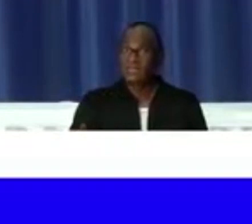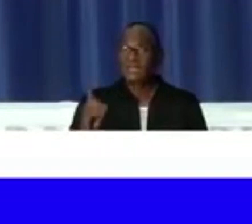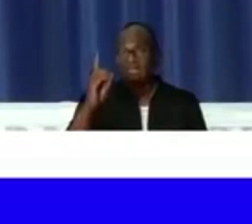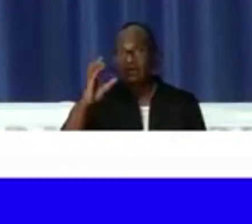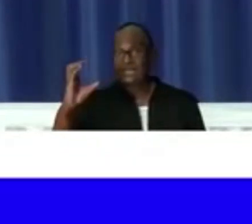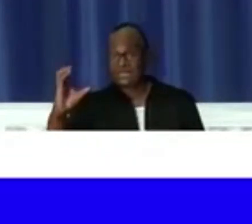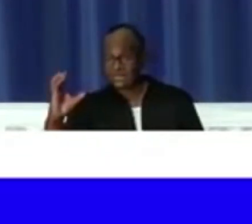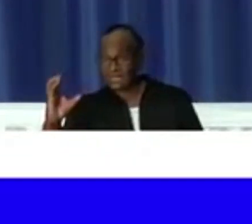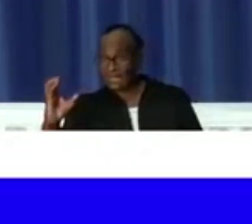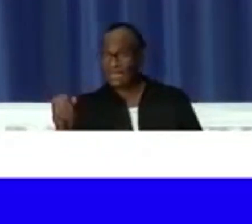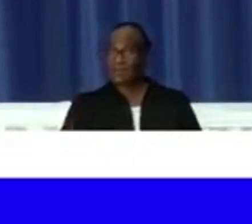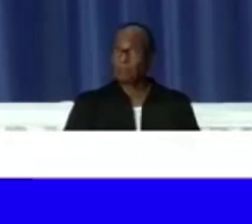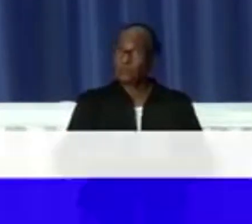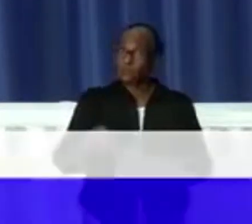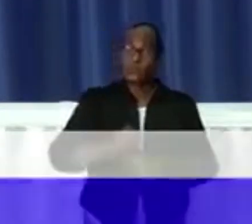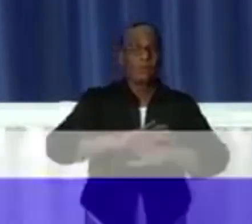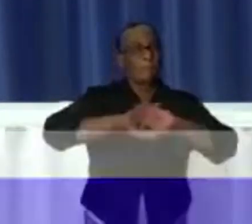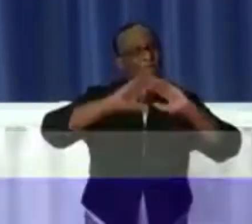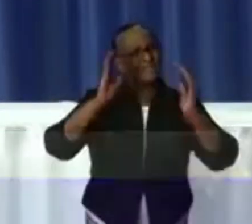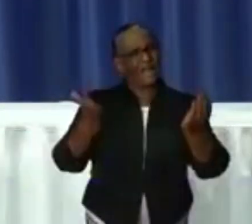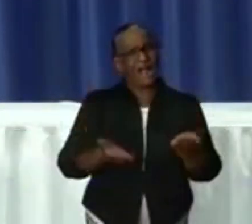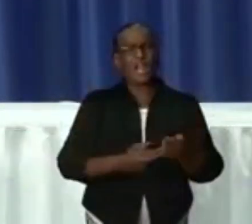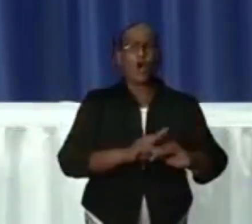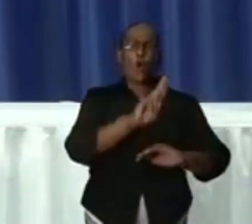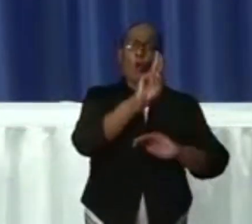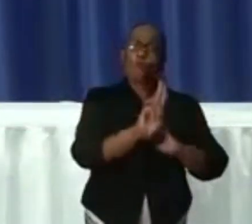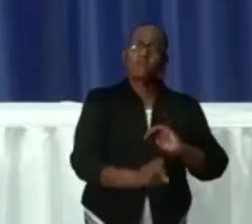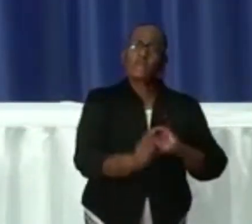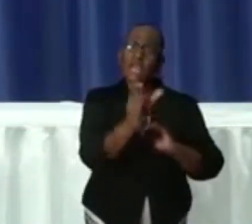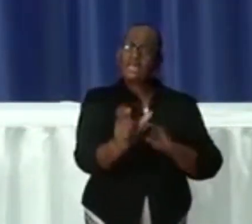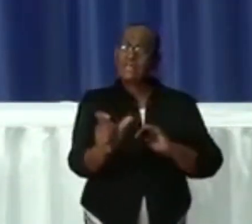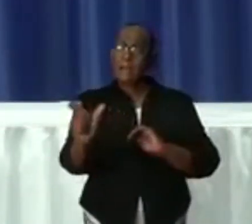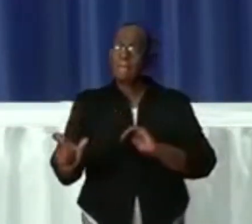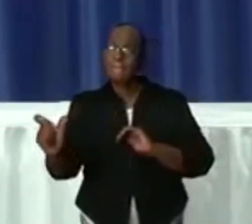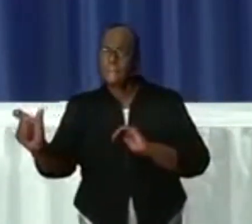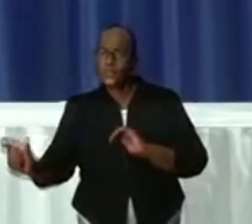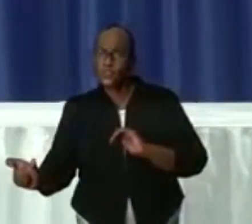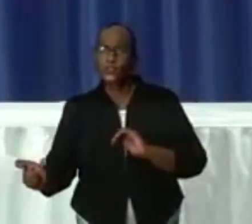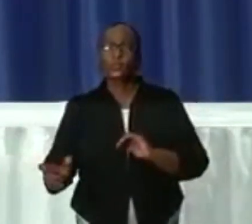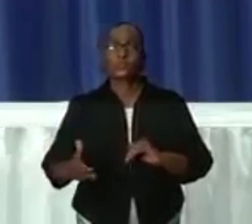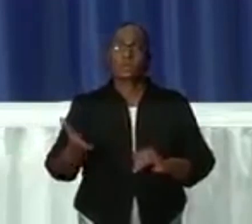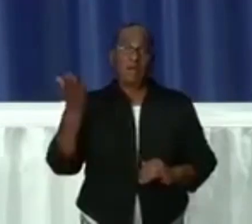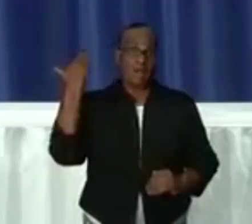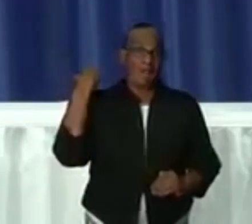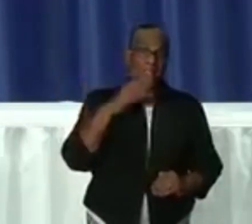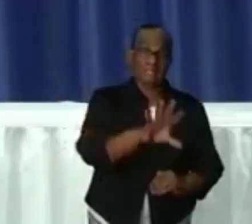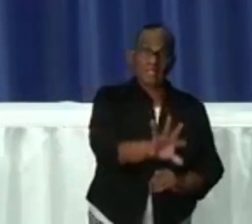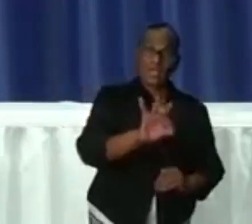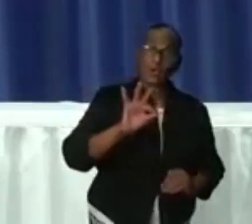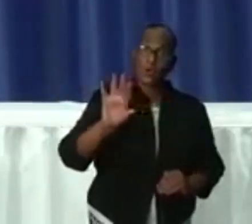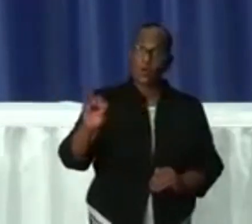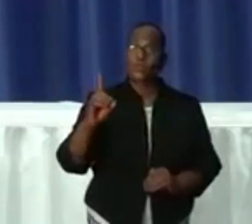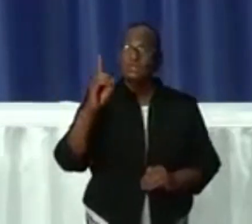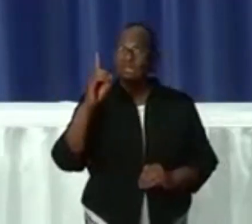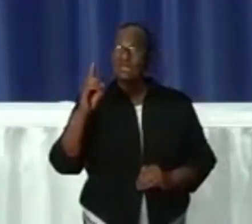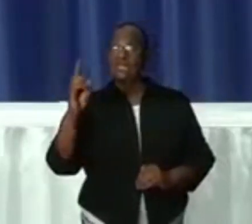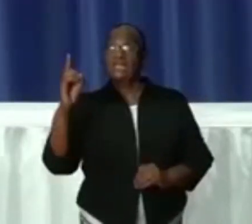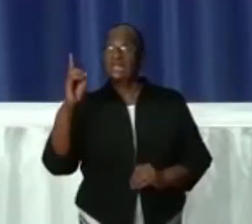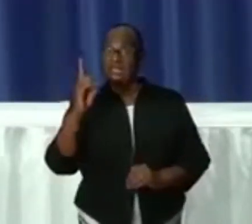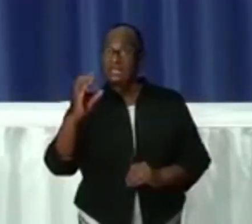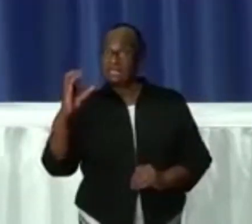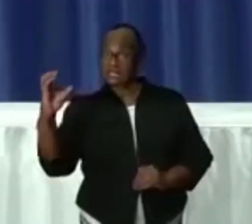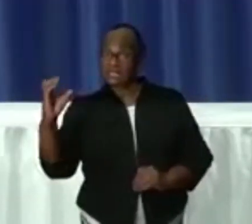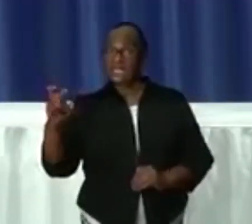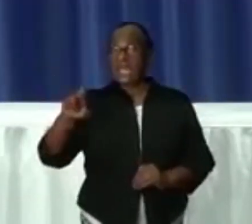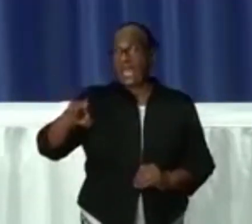districtsbestuur met al hun ambtenaren. De mensen die laatst zijn gekozen tot districtsraadslid en resortsraadslid, die